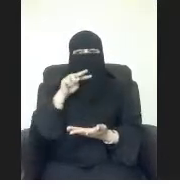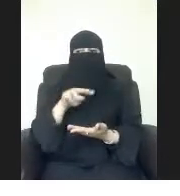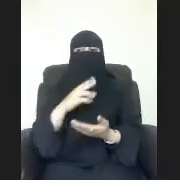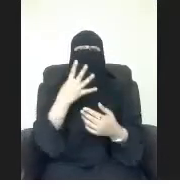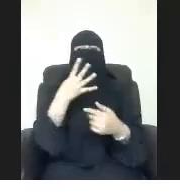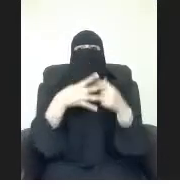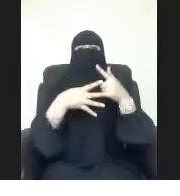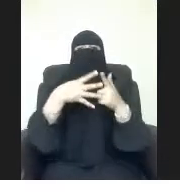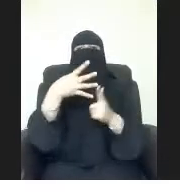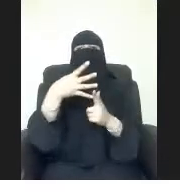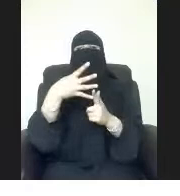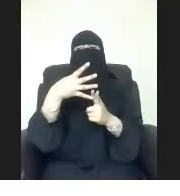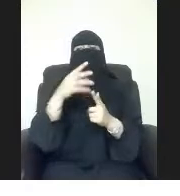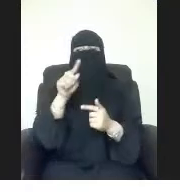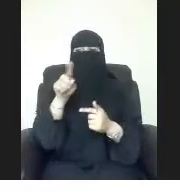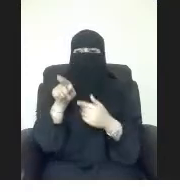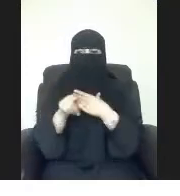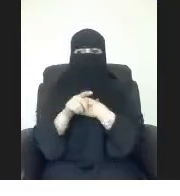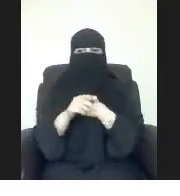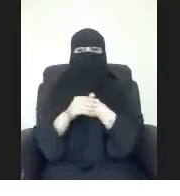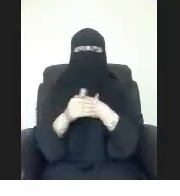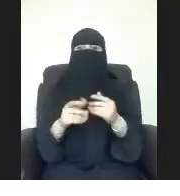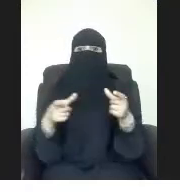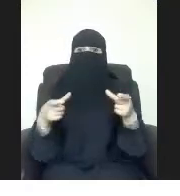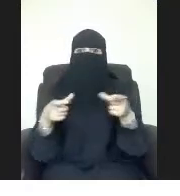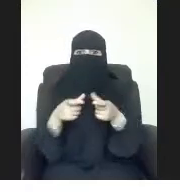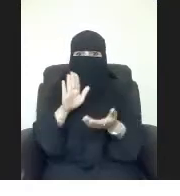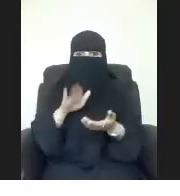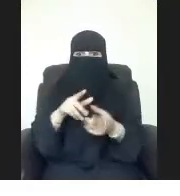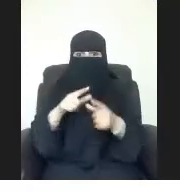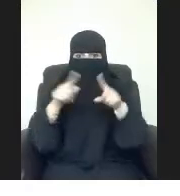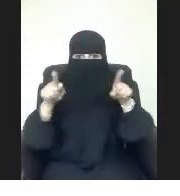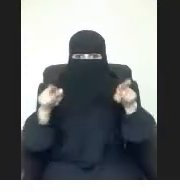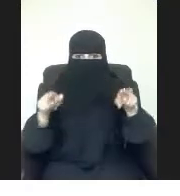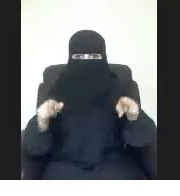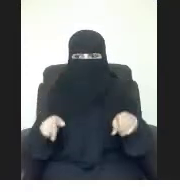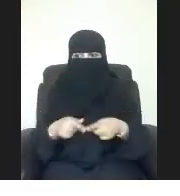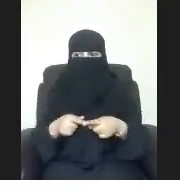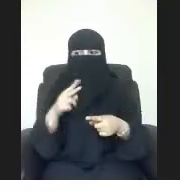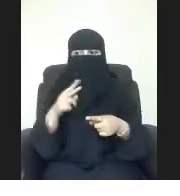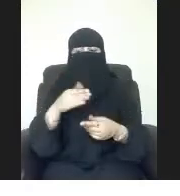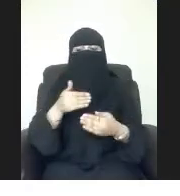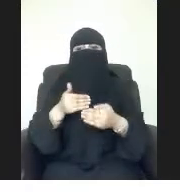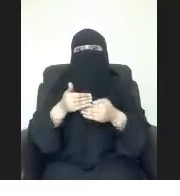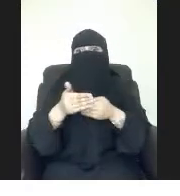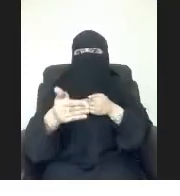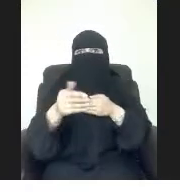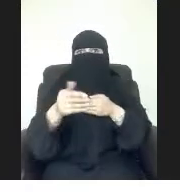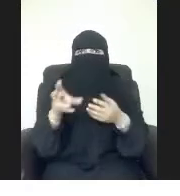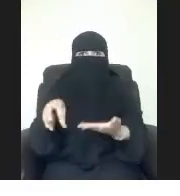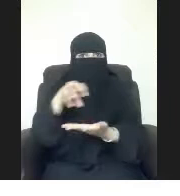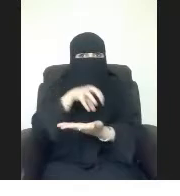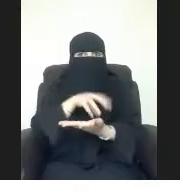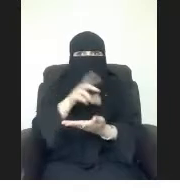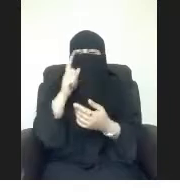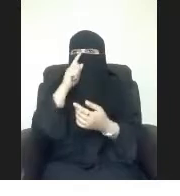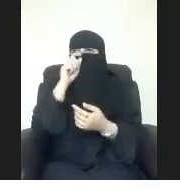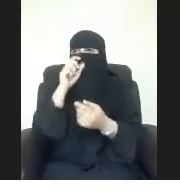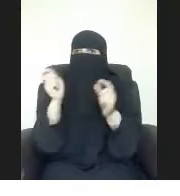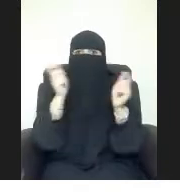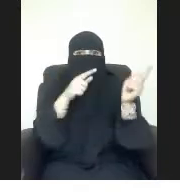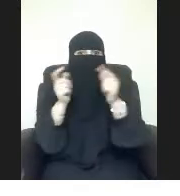الأقل عن بعد، لكن ليس بالضرورة أن يدرسون عن طريق LMS، إنما يتصلون بالنت، يعني يمكن يدخلون مثلا